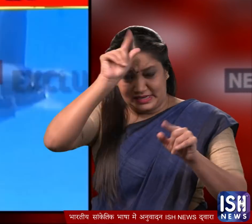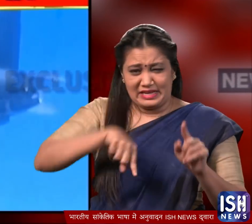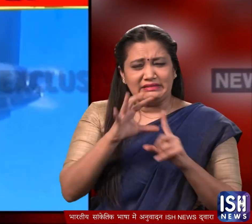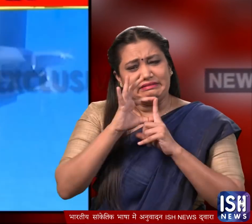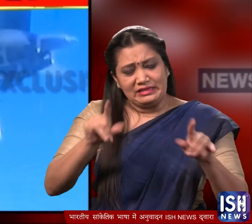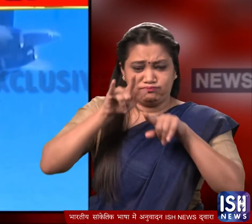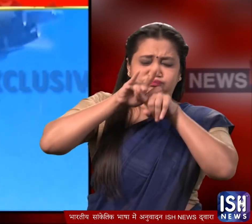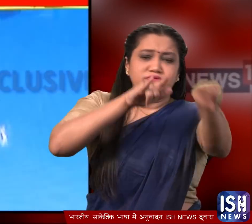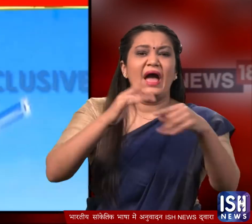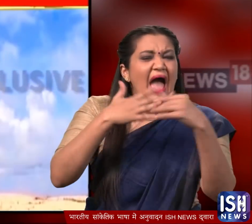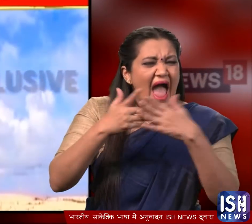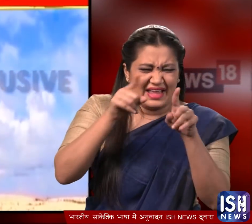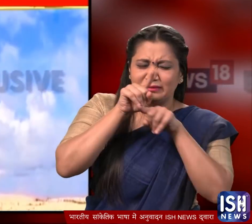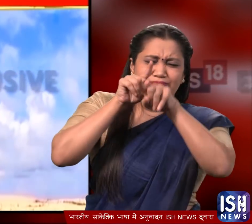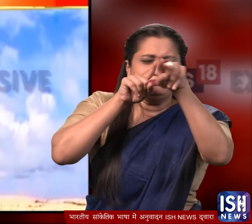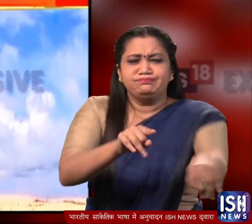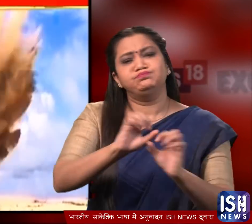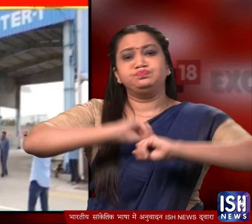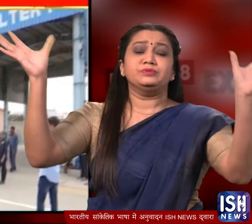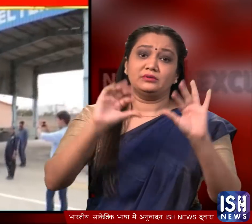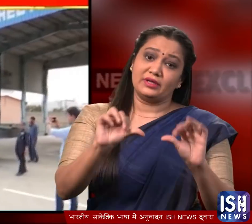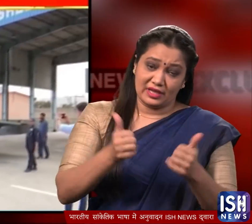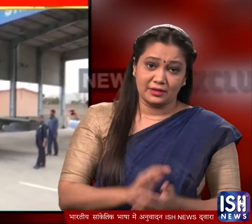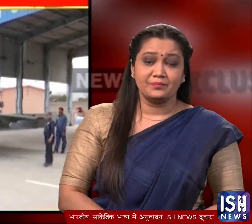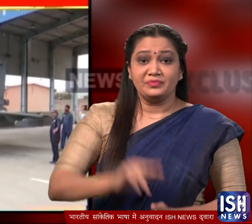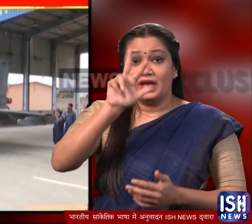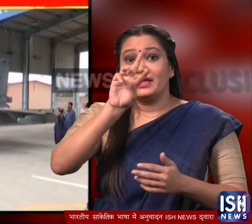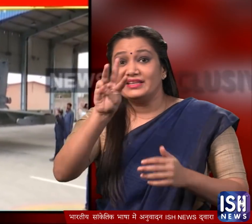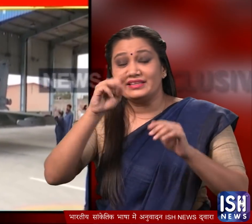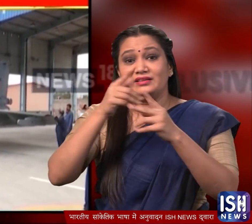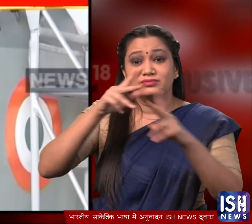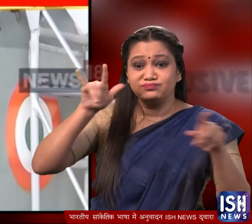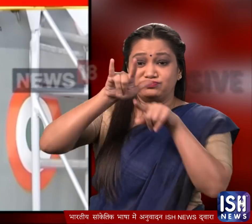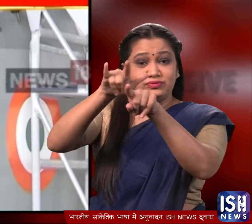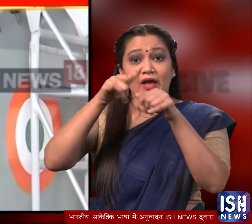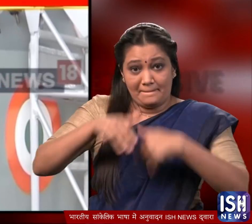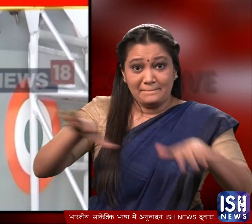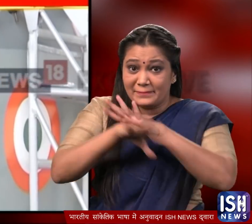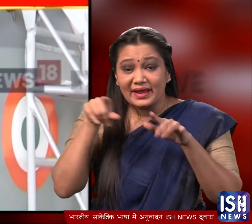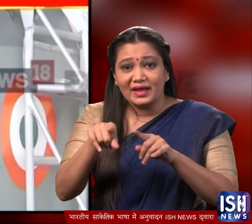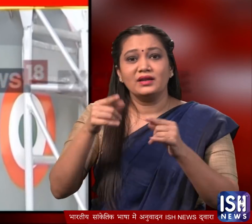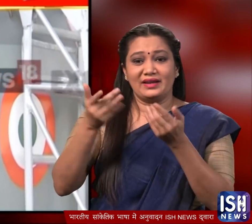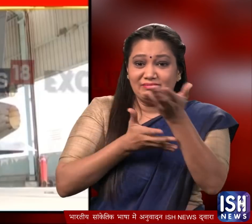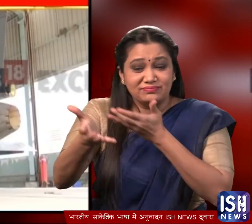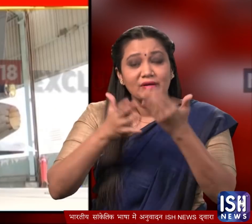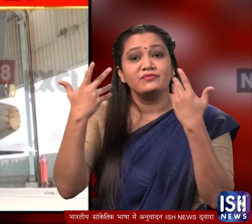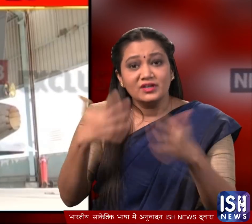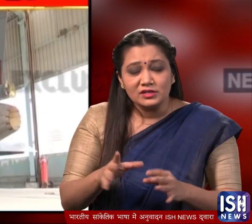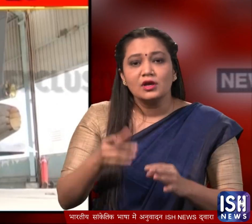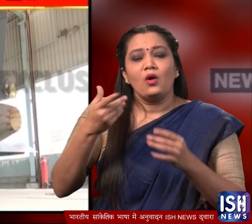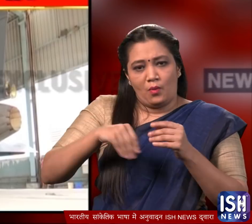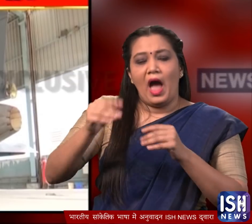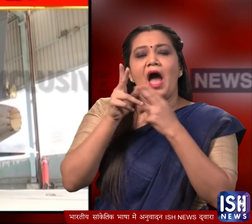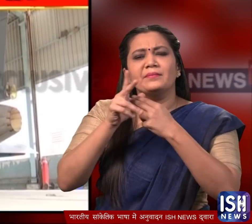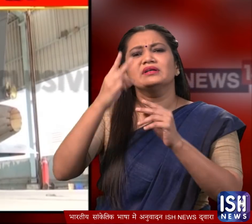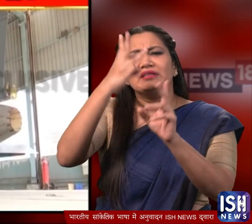मिसाइल है जो किसी भी लक्ष्य को भेदने में कारगर है। जिन 83 तेजस का सौदा HAL और भारतीय फौज के बीच हुआ, उन्हें सेना को